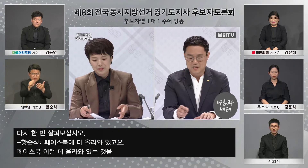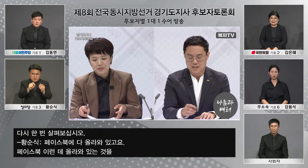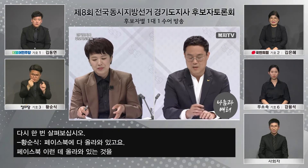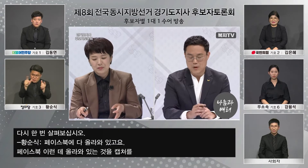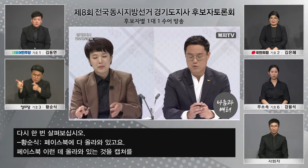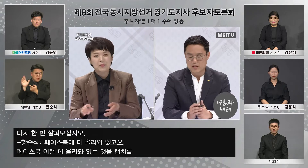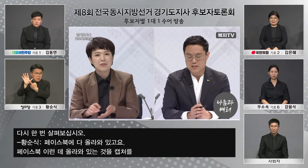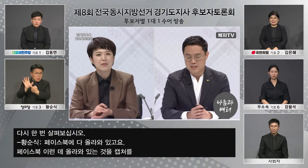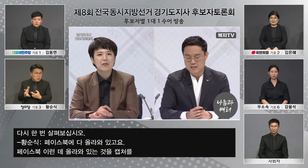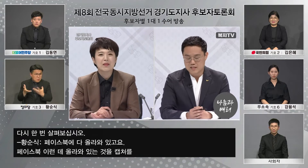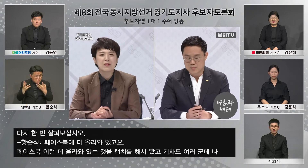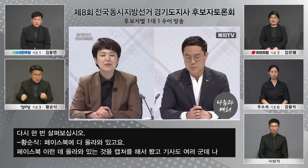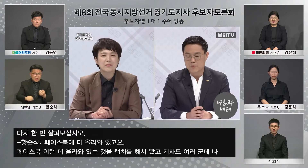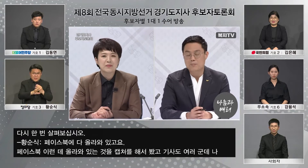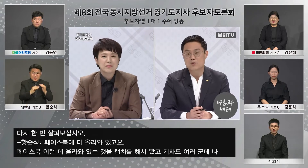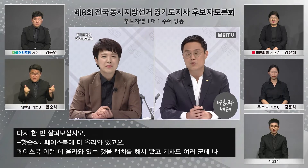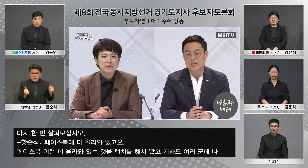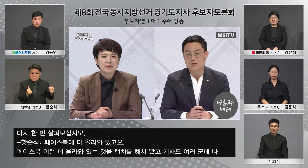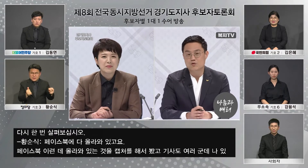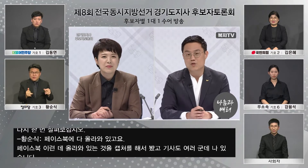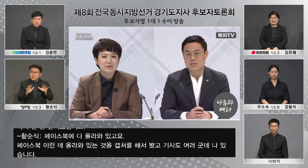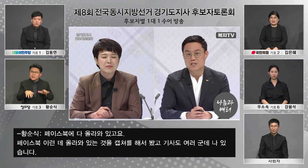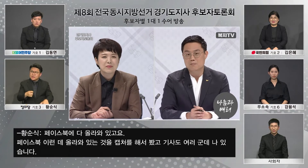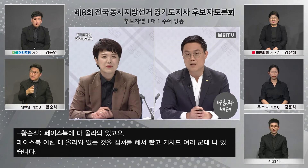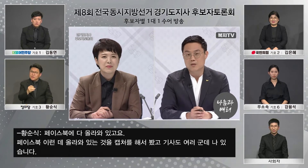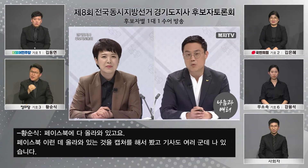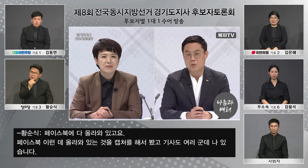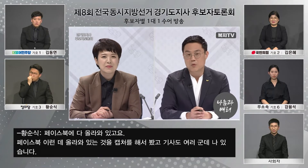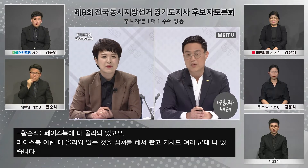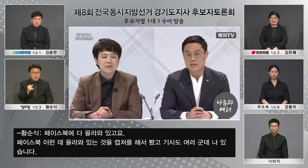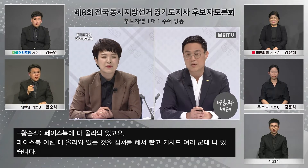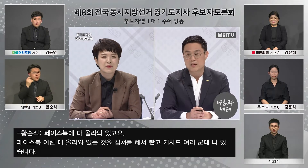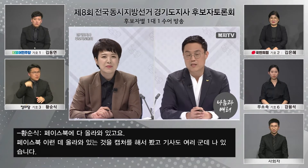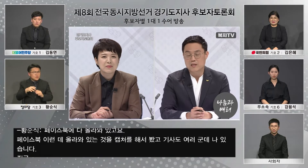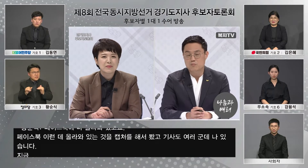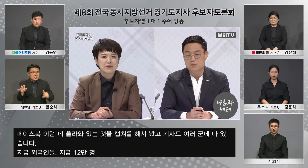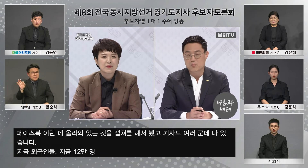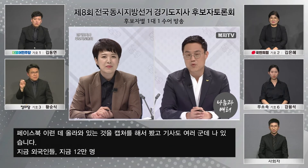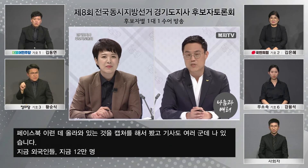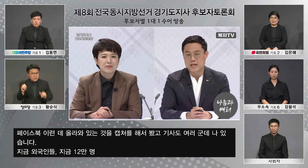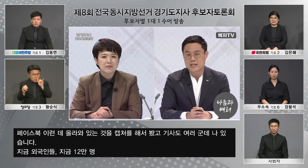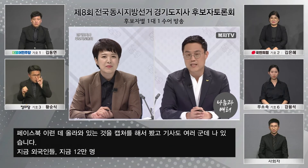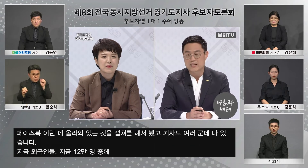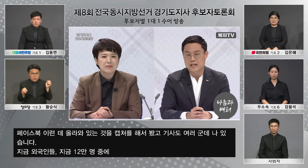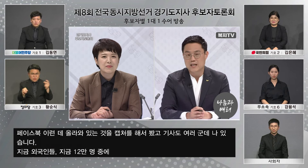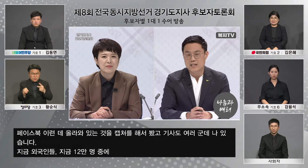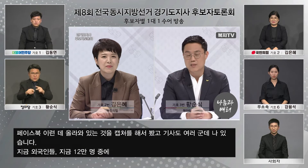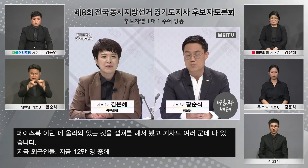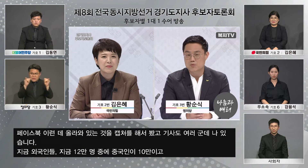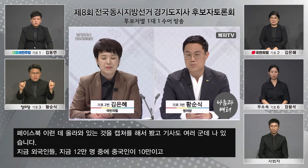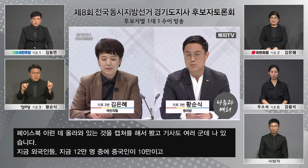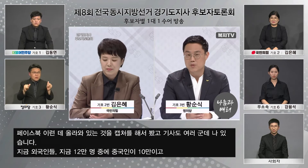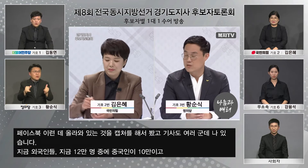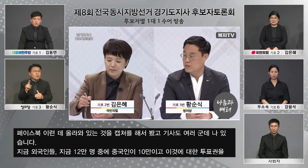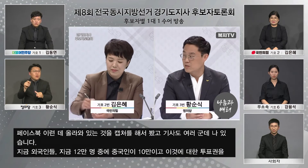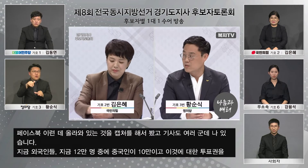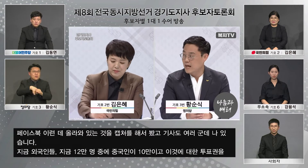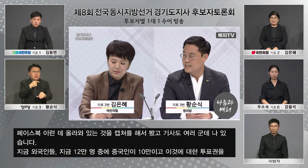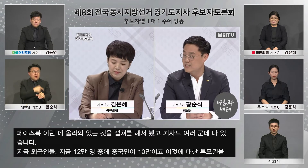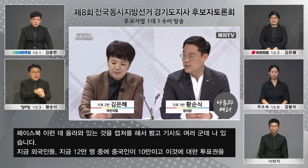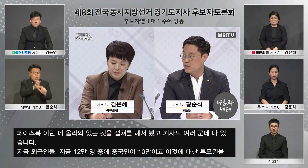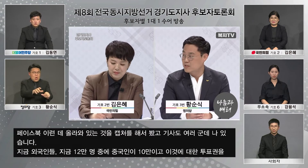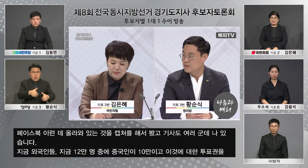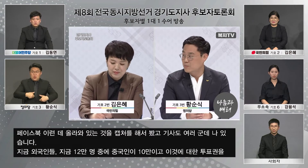지금 외국인들 지금 12만 명 중에 중국인이 10만이고 이거에 대해 투표권을 제한해야 된다. 이 부분이 분명히 있었는데